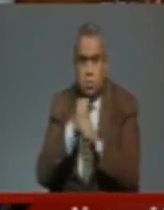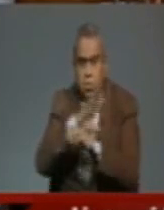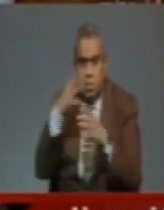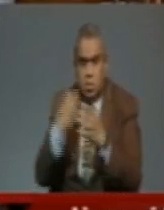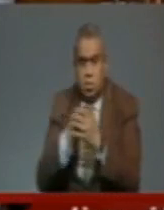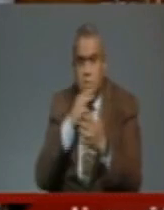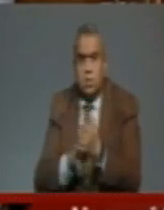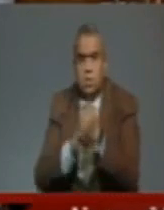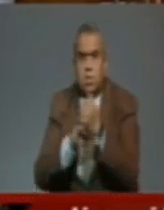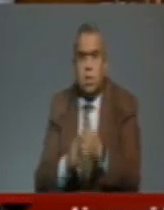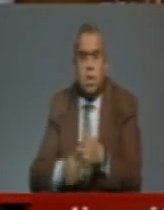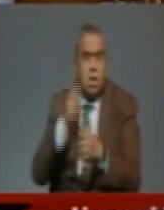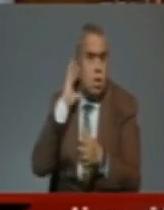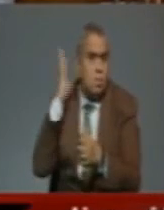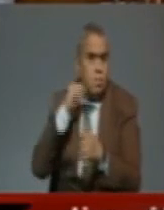هو تحالف